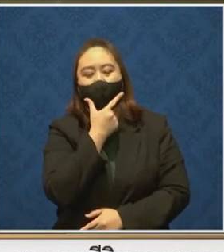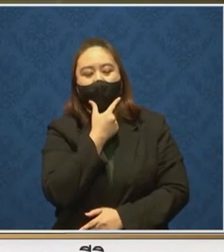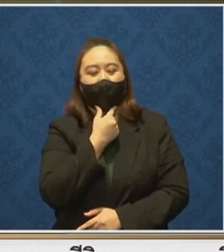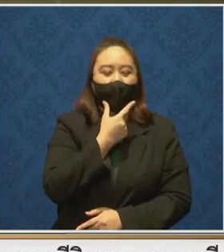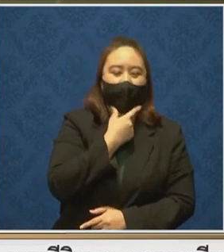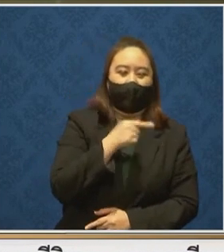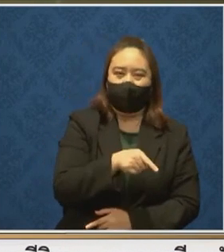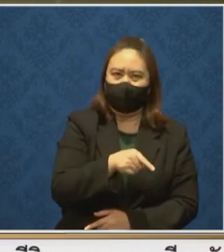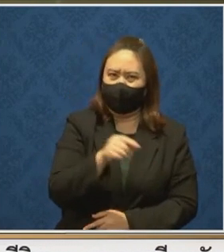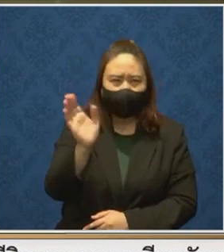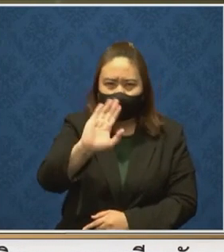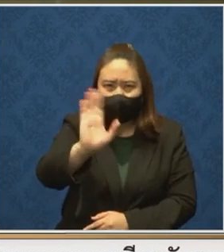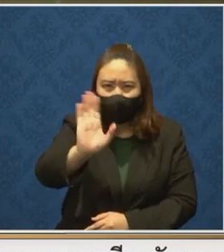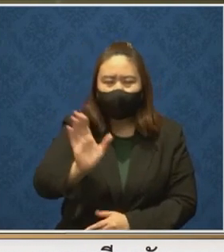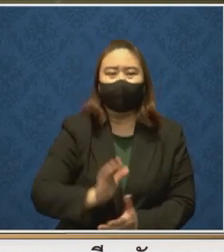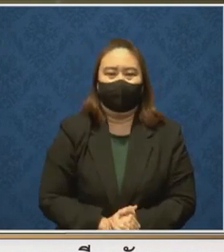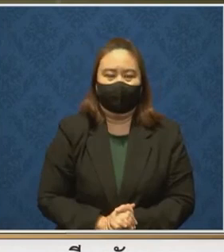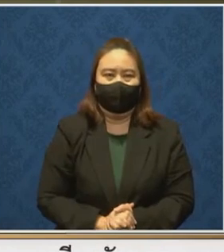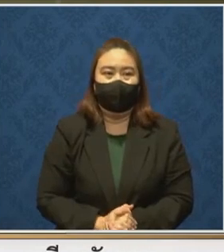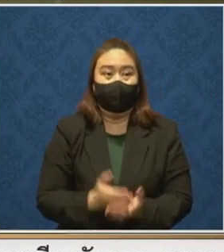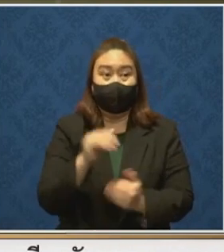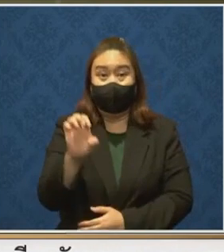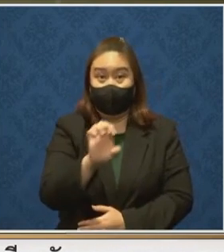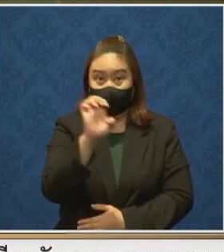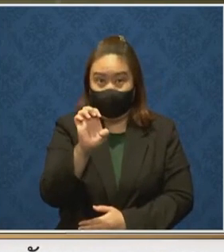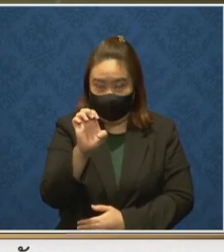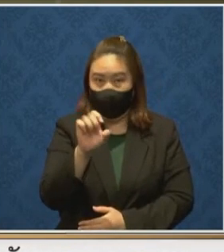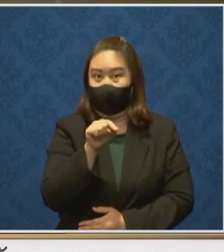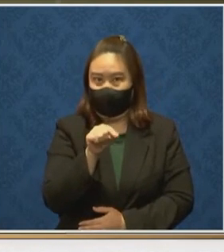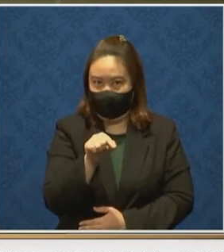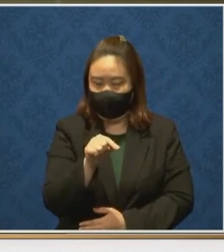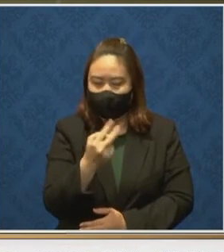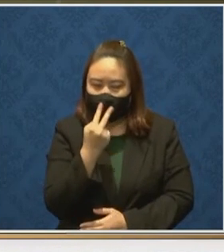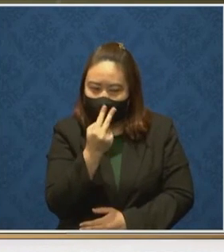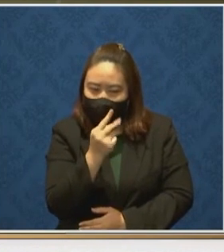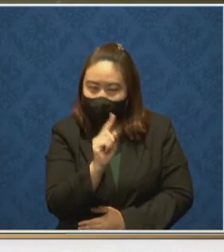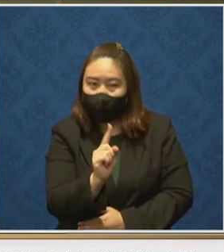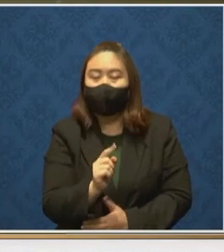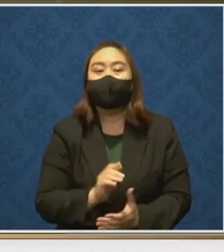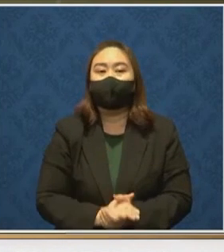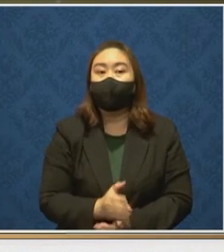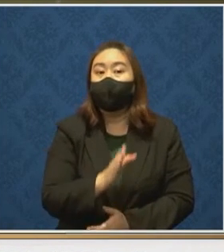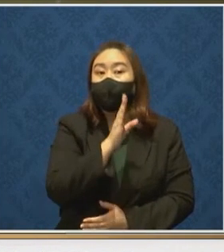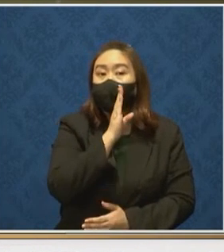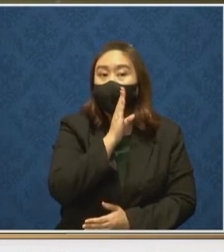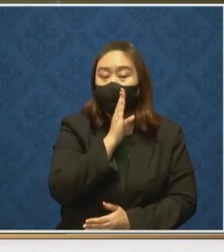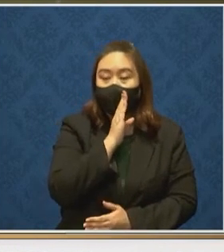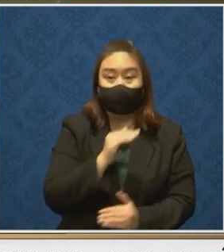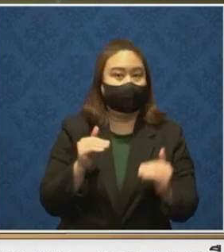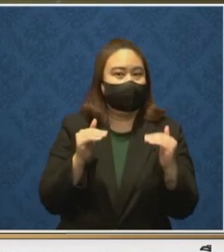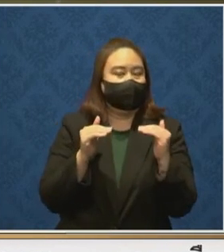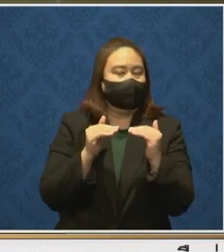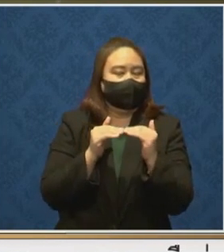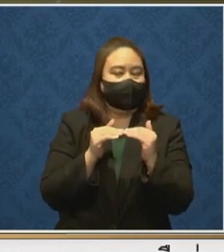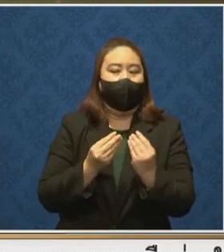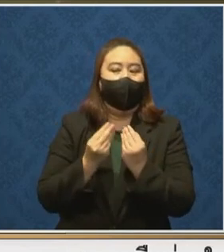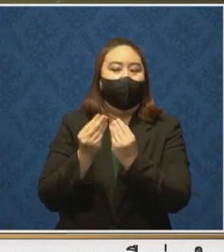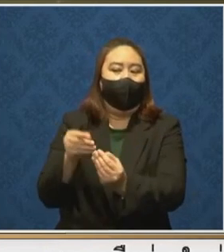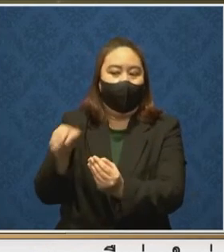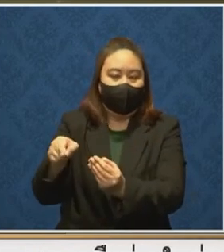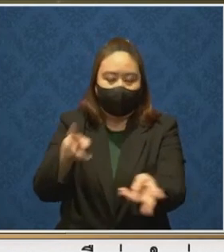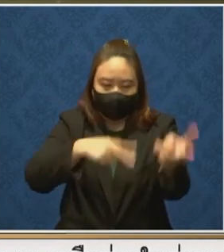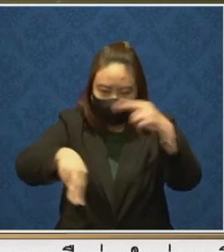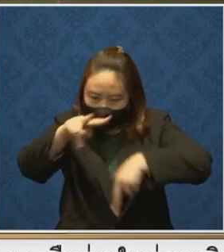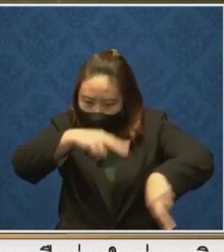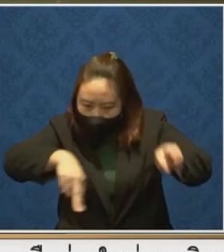ะคonna hopelessใหเกิดข้อสังเกต ว่าถ้า การให้สิทศัรวจและต่ออายุธ ปทานบ